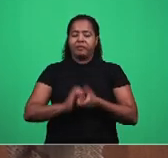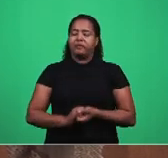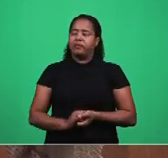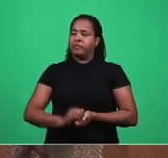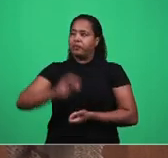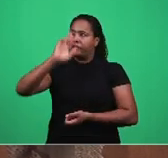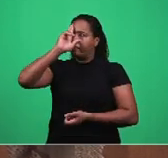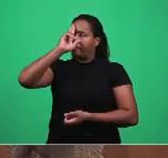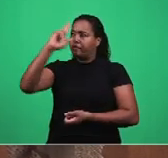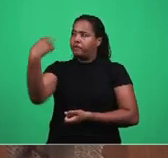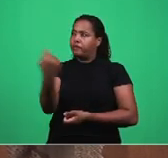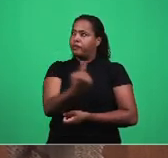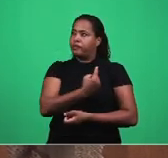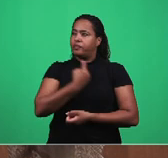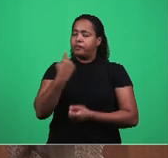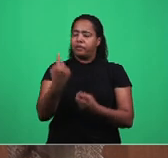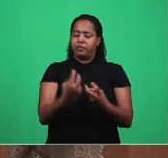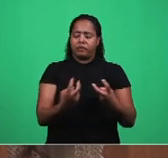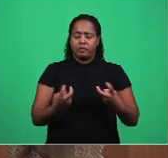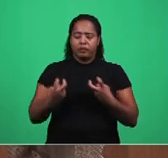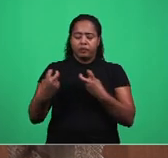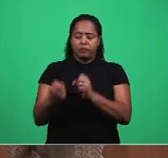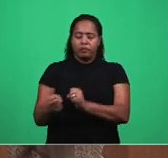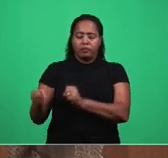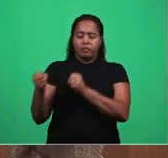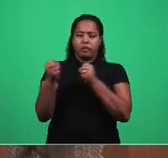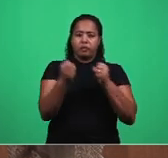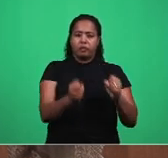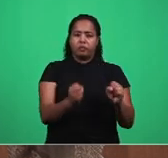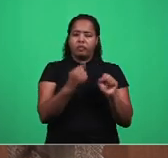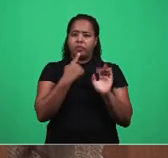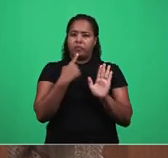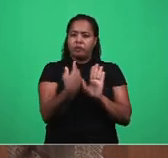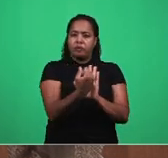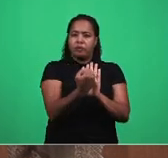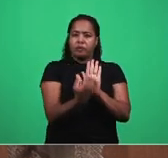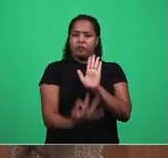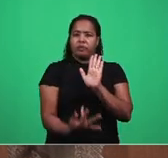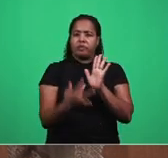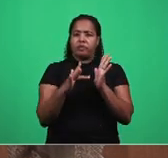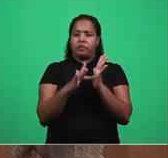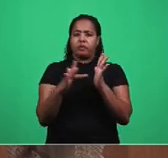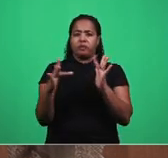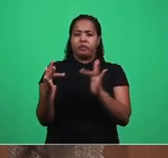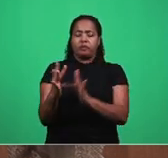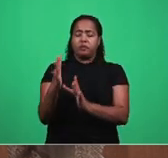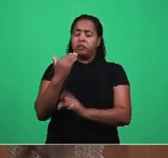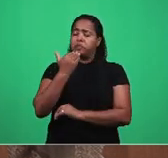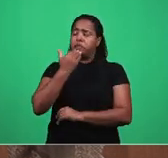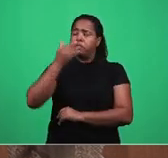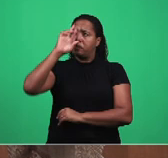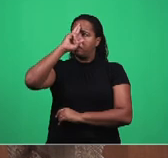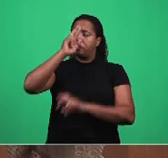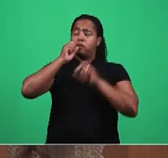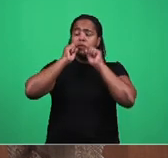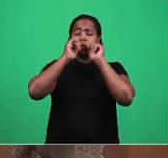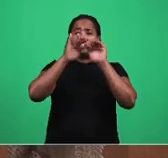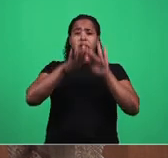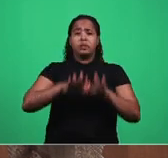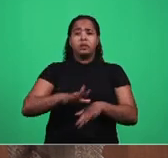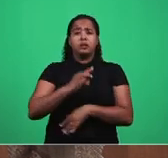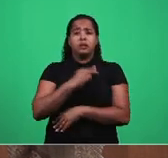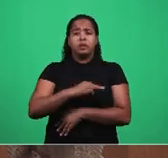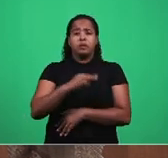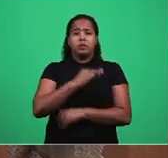Seigneur, nous prions par le pouvoir qu'a dans le sang du Seigneur Jésus. Nous demandons maintenant ta bénédiction, ta miséricorde